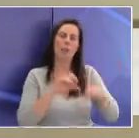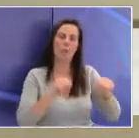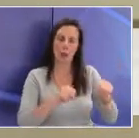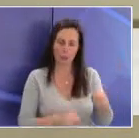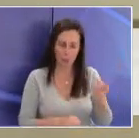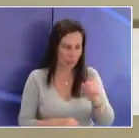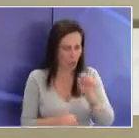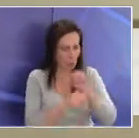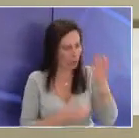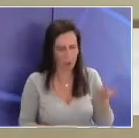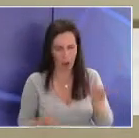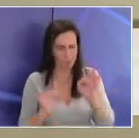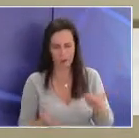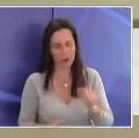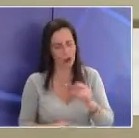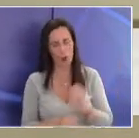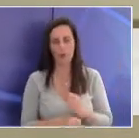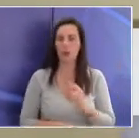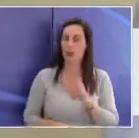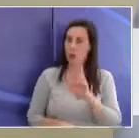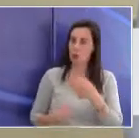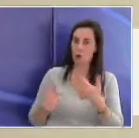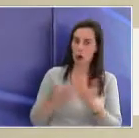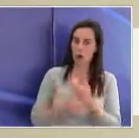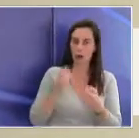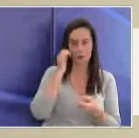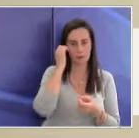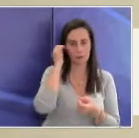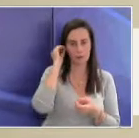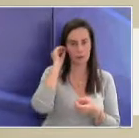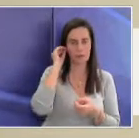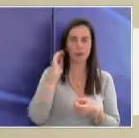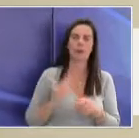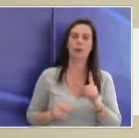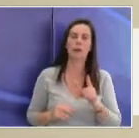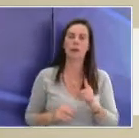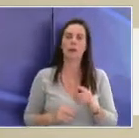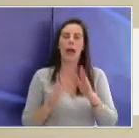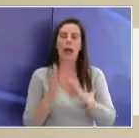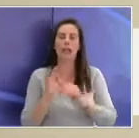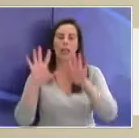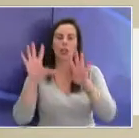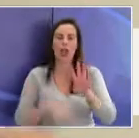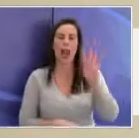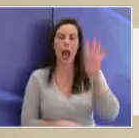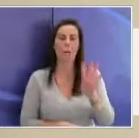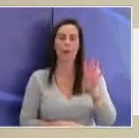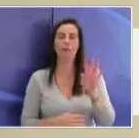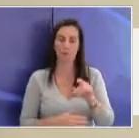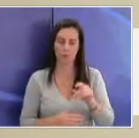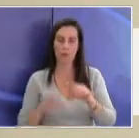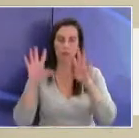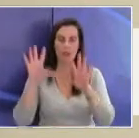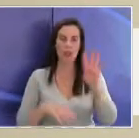זה לא מחאה חברתית. לא מחאה אותנטית. יניר, יש עדכונים, בטח זורמים פה, בוא נשמע. כן, התאריך הוא בתשעה באפריל, תסמנו ביומנים,